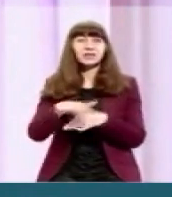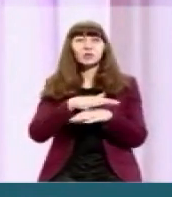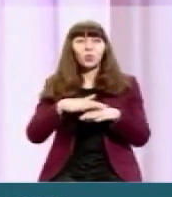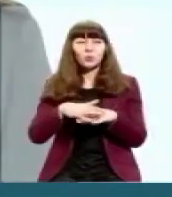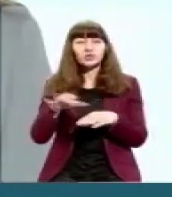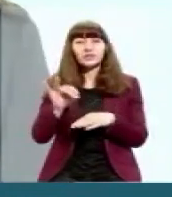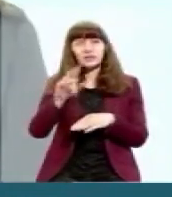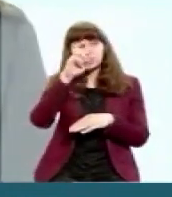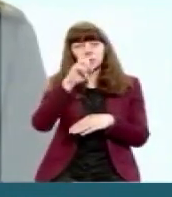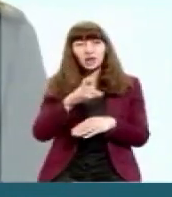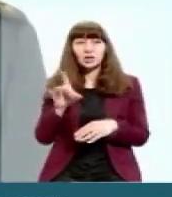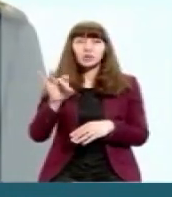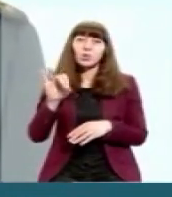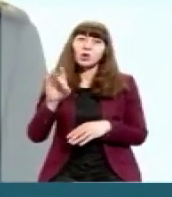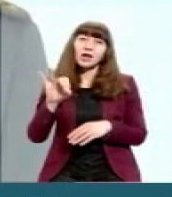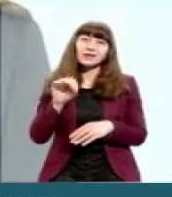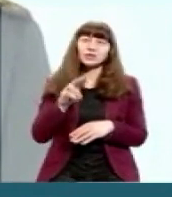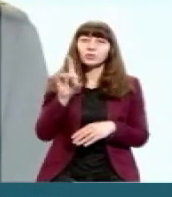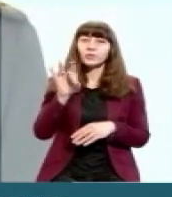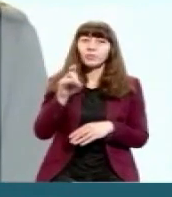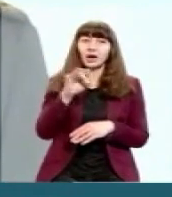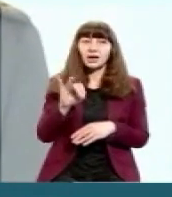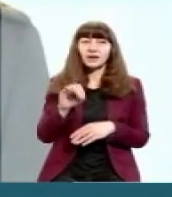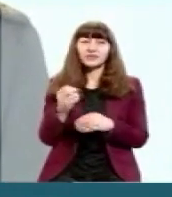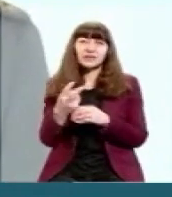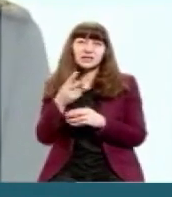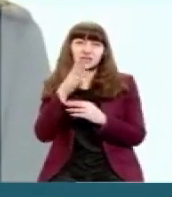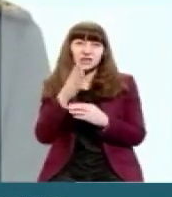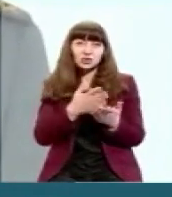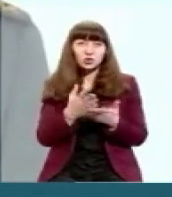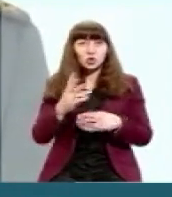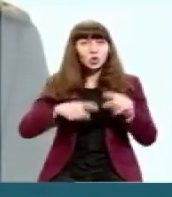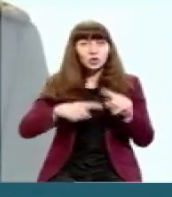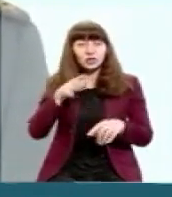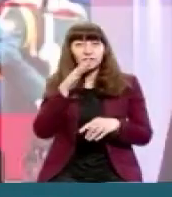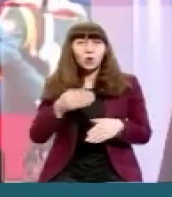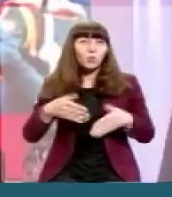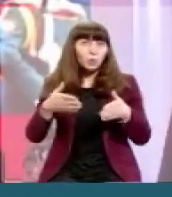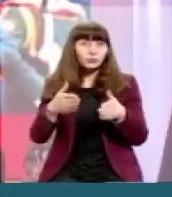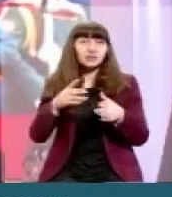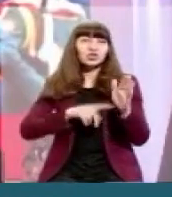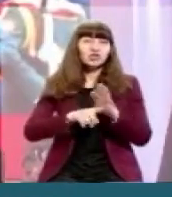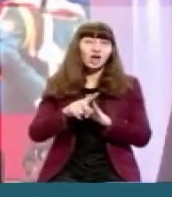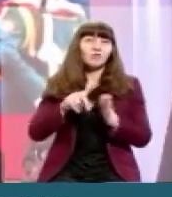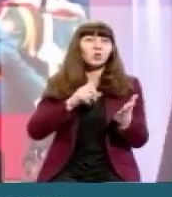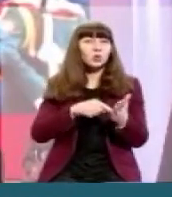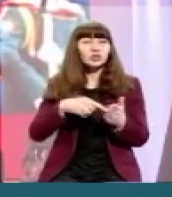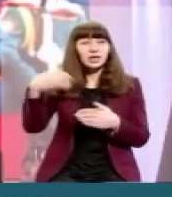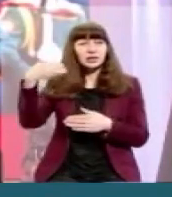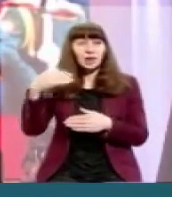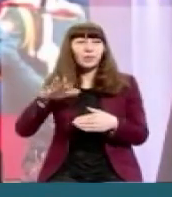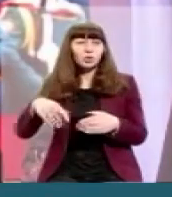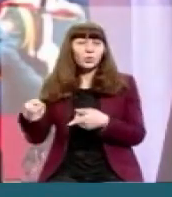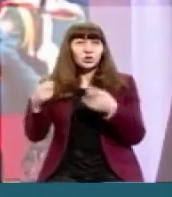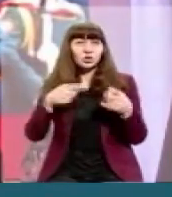и государства. Ирбулат Курпибаев уже более 12 лет верно служит родине. Свой путь он начинал в городе Актобе. Позже по контракту перевелся